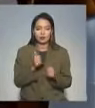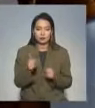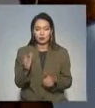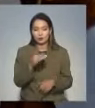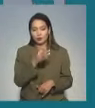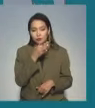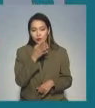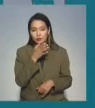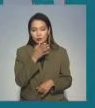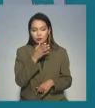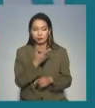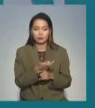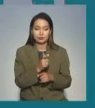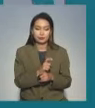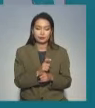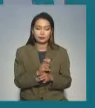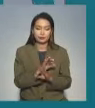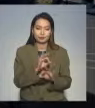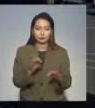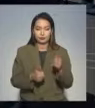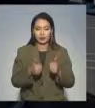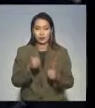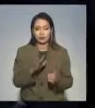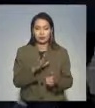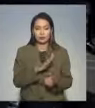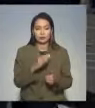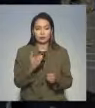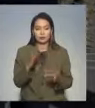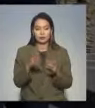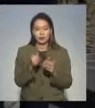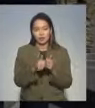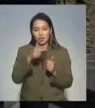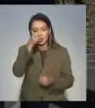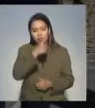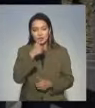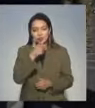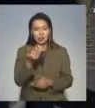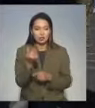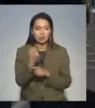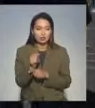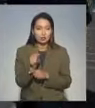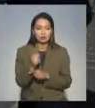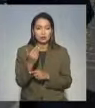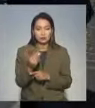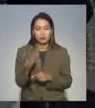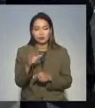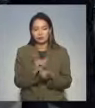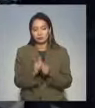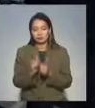ұнады бізге. Өте тартысты жарыс болды. Шынымен де жыл сайын жеңімпаздар алмасып